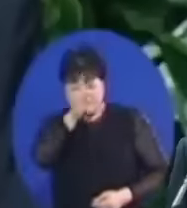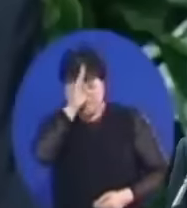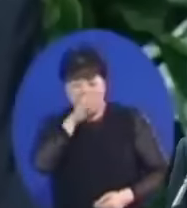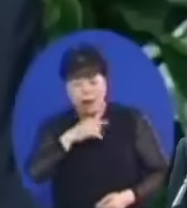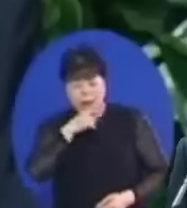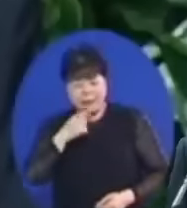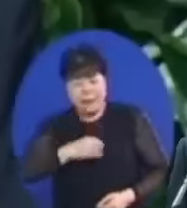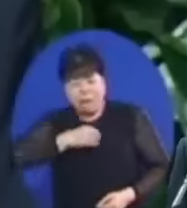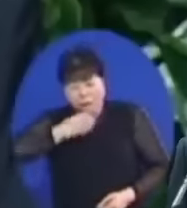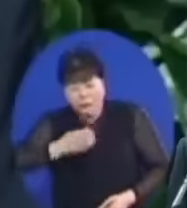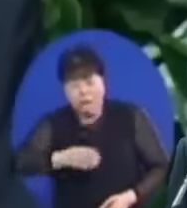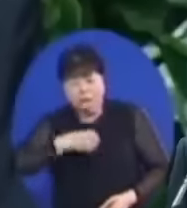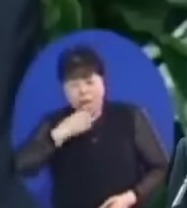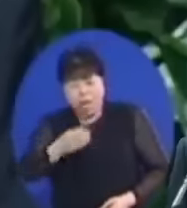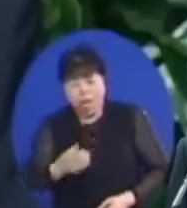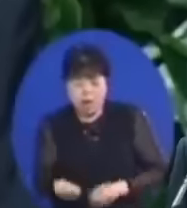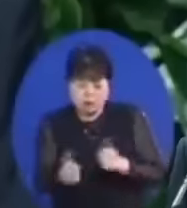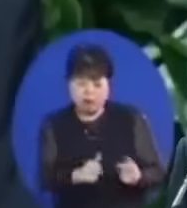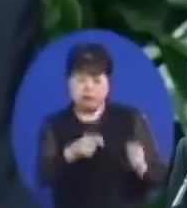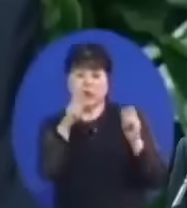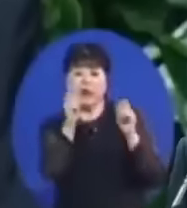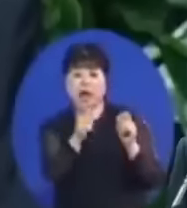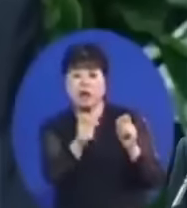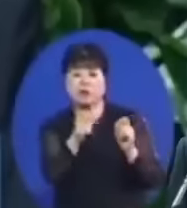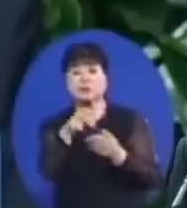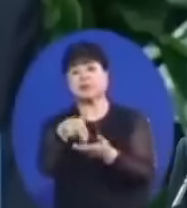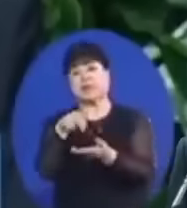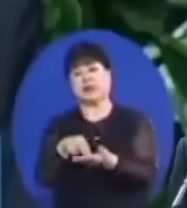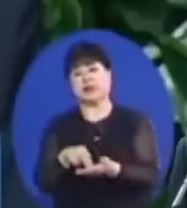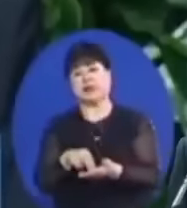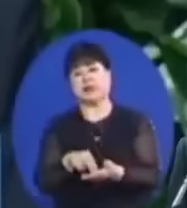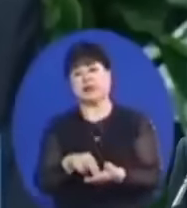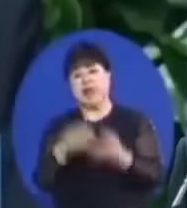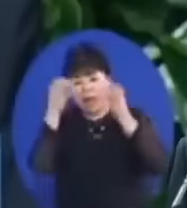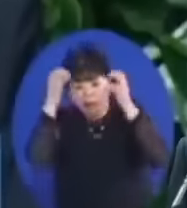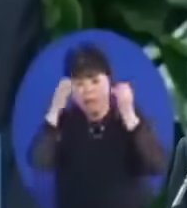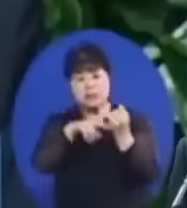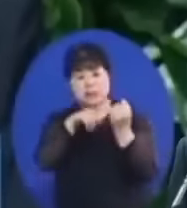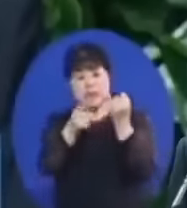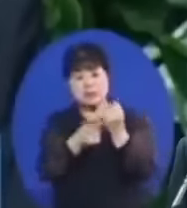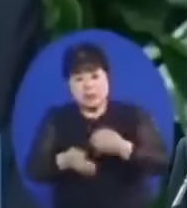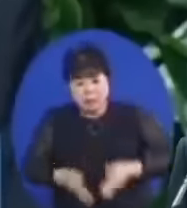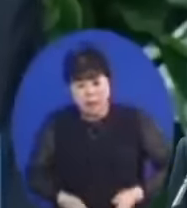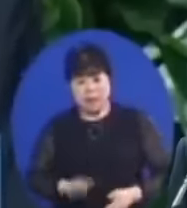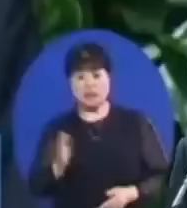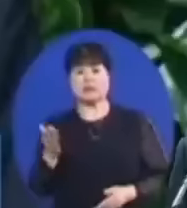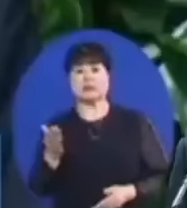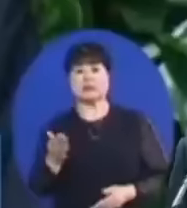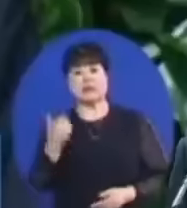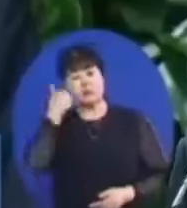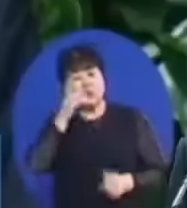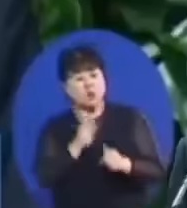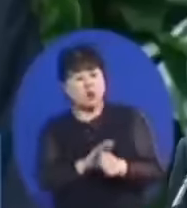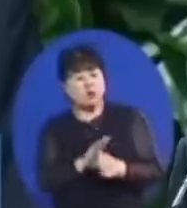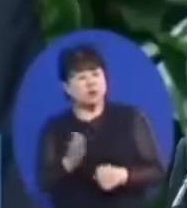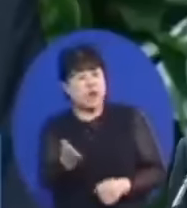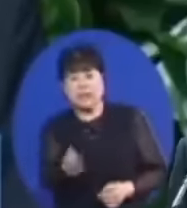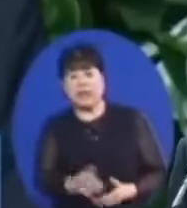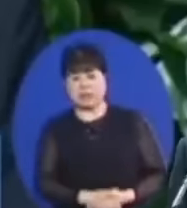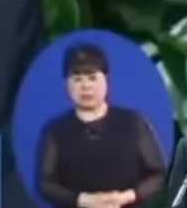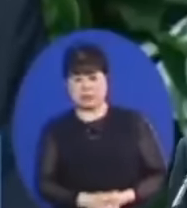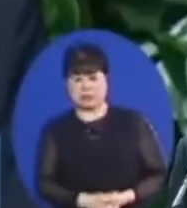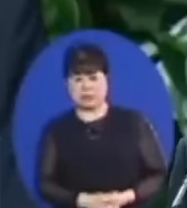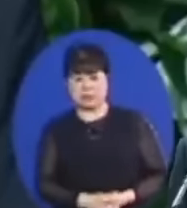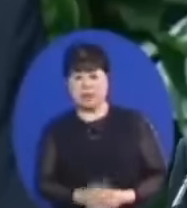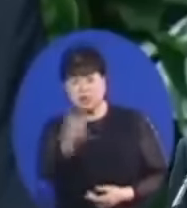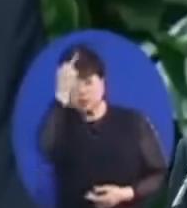토하고 죽어가고 있는 그런 형편입니다. 그런데 아기를 해산하게 되니까 아무도 도와줄 자가 없어서